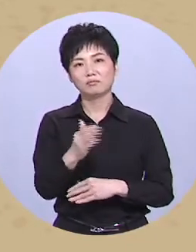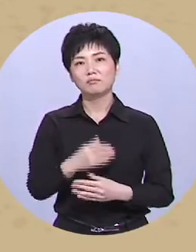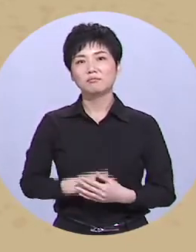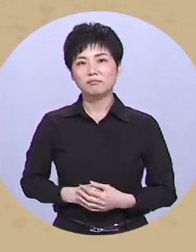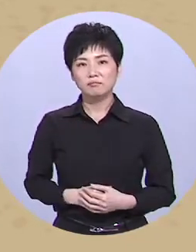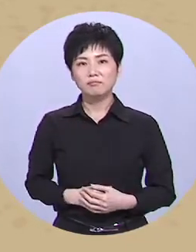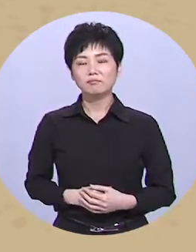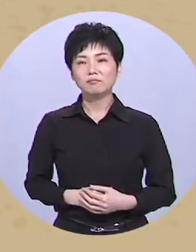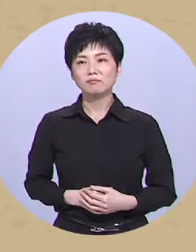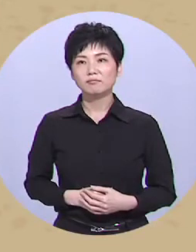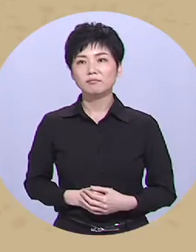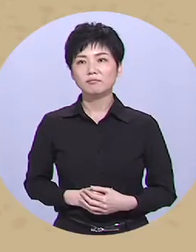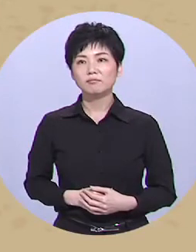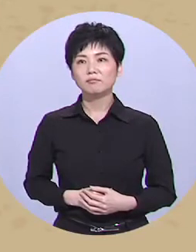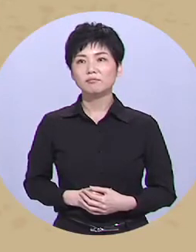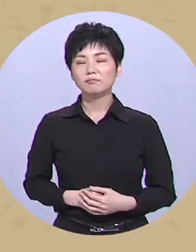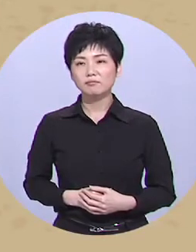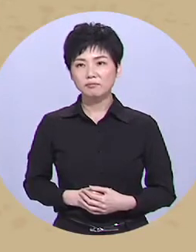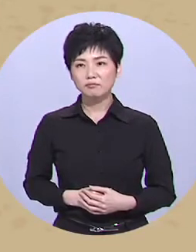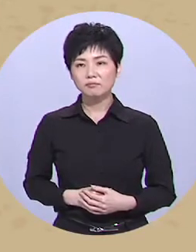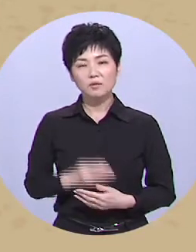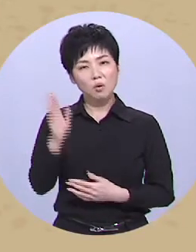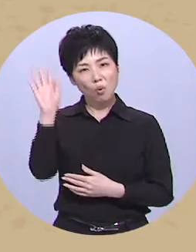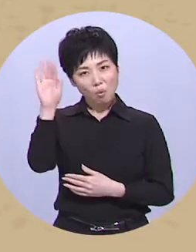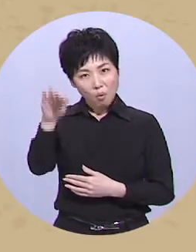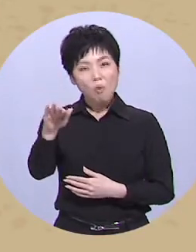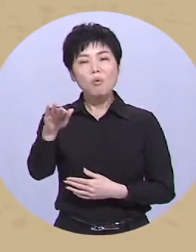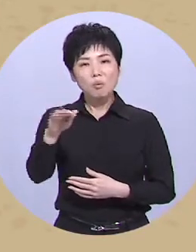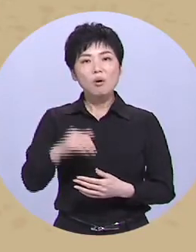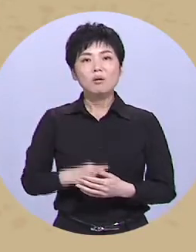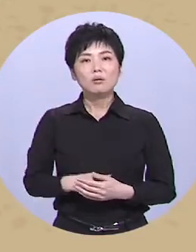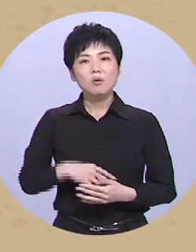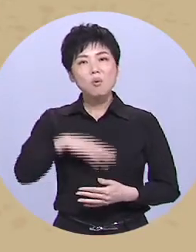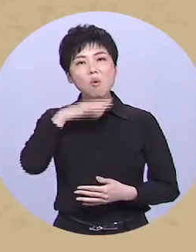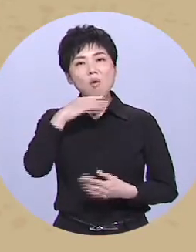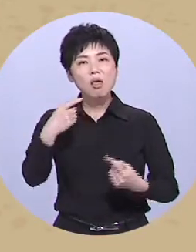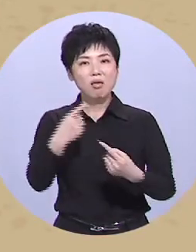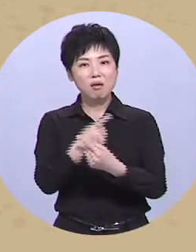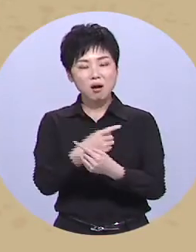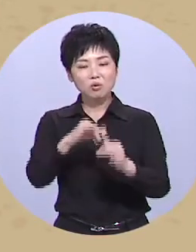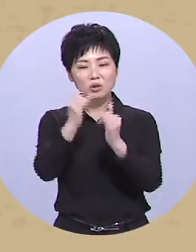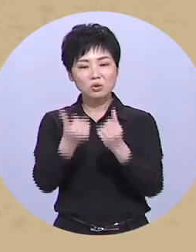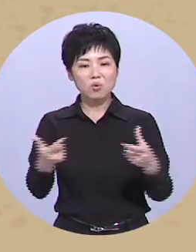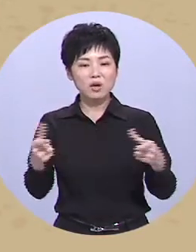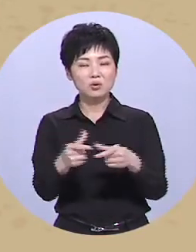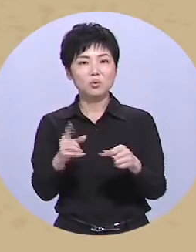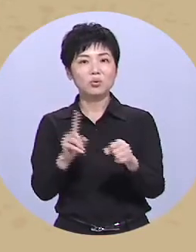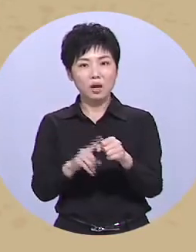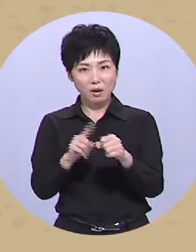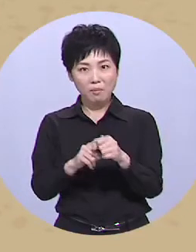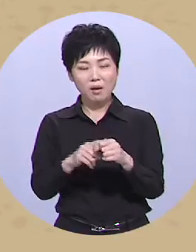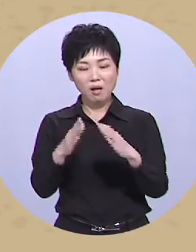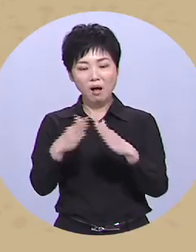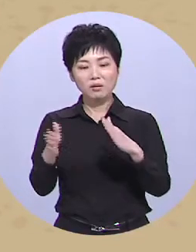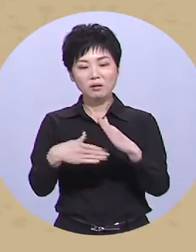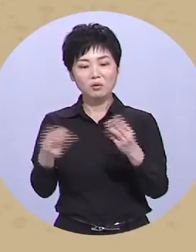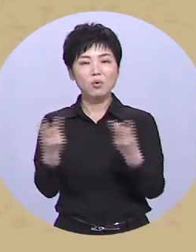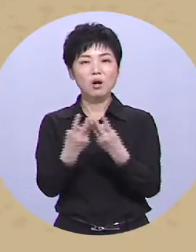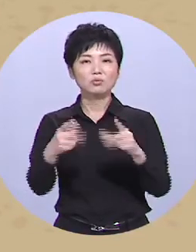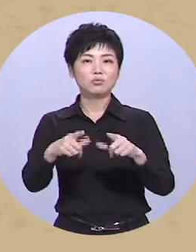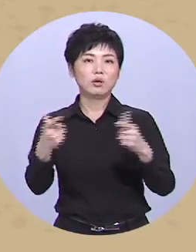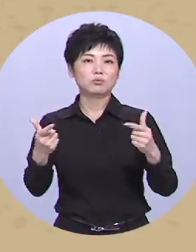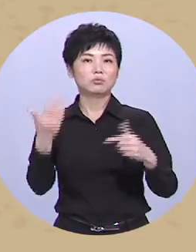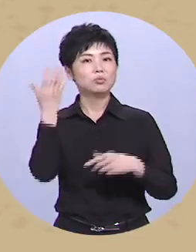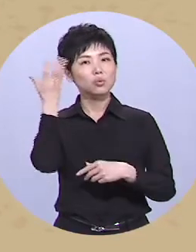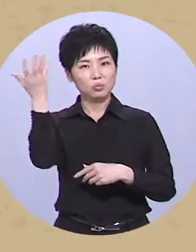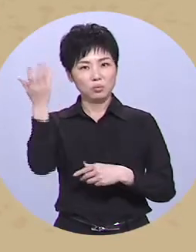。そして今後空き家の数は高齢化や人口減少などで年々増えていくと予測されてい